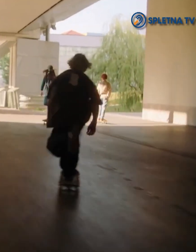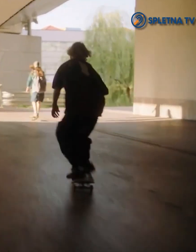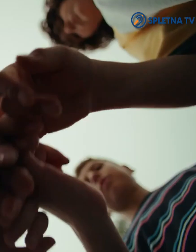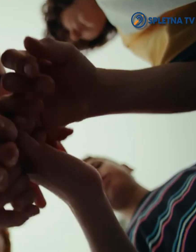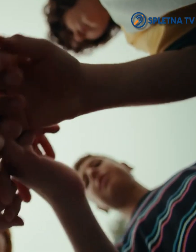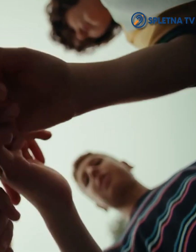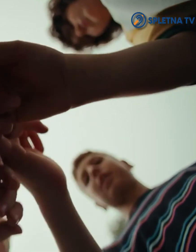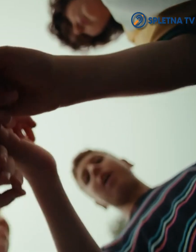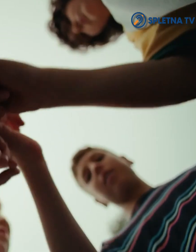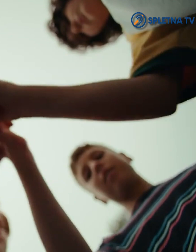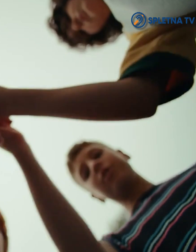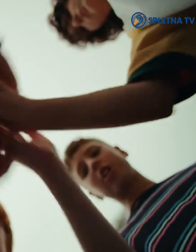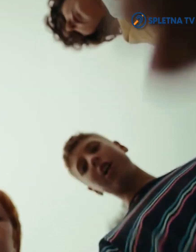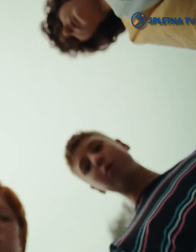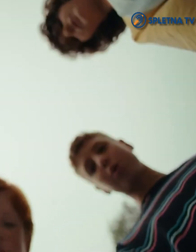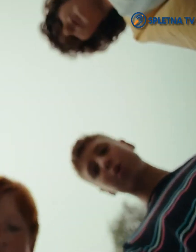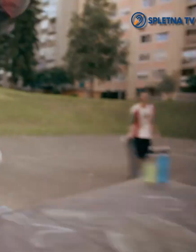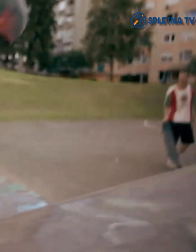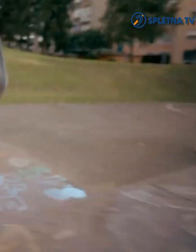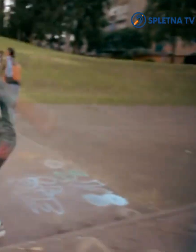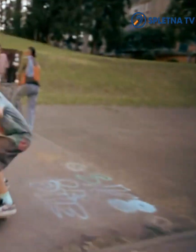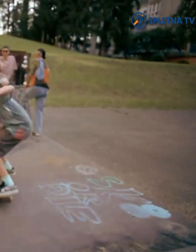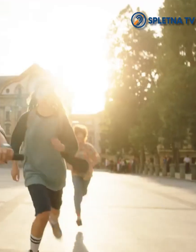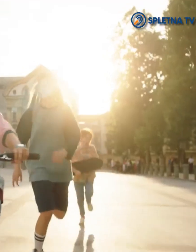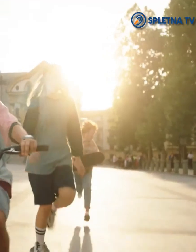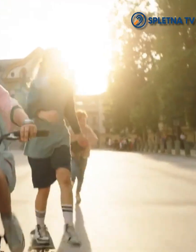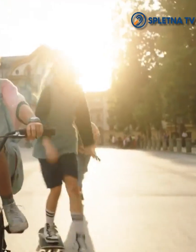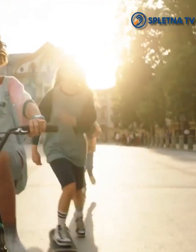kdor zafrkne, naj crkne. Skaduši.